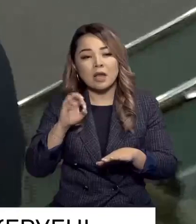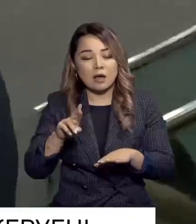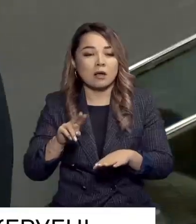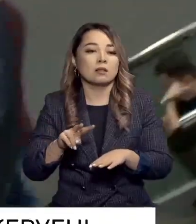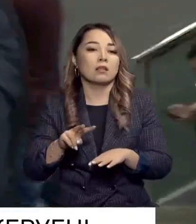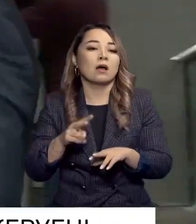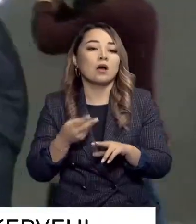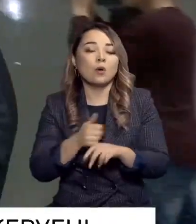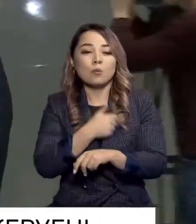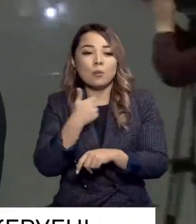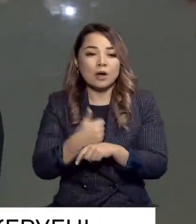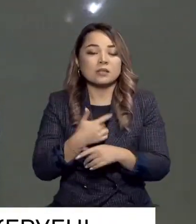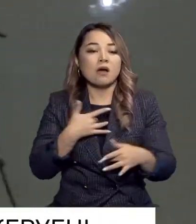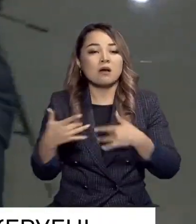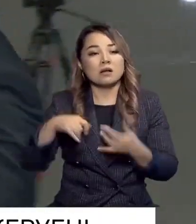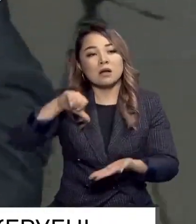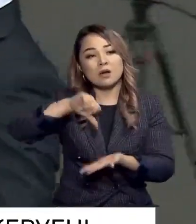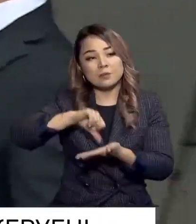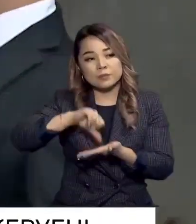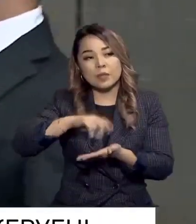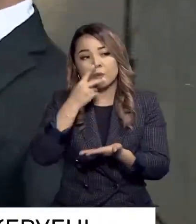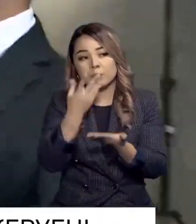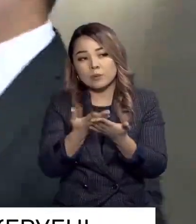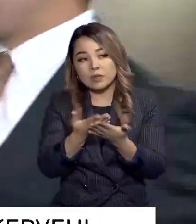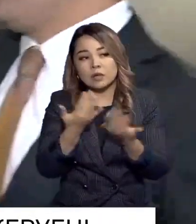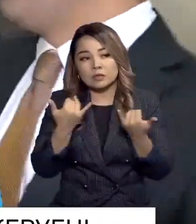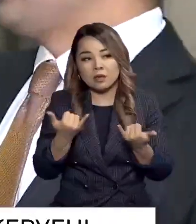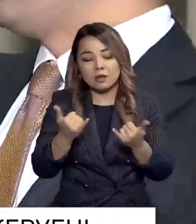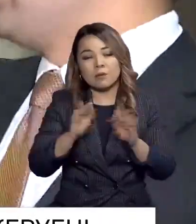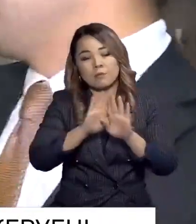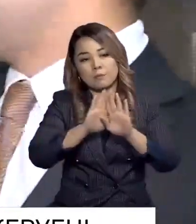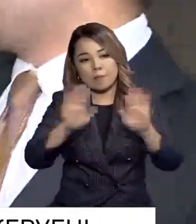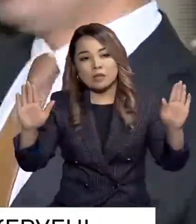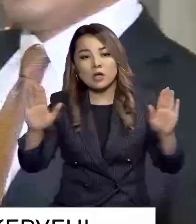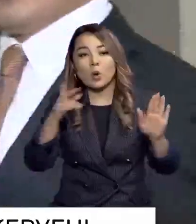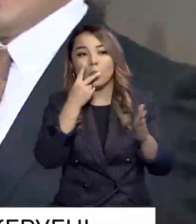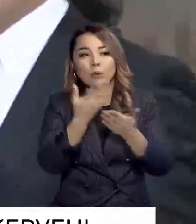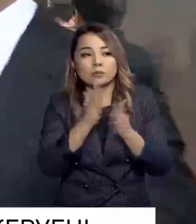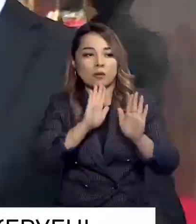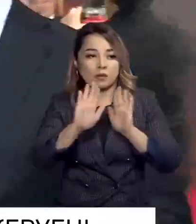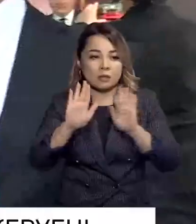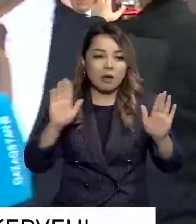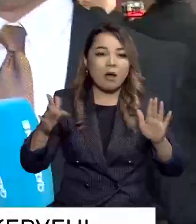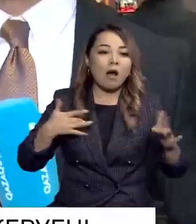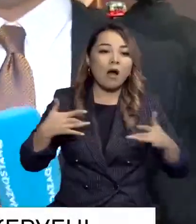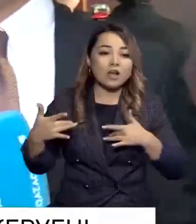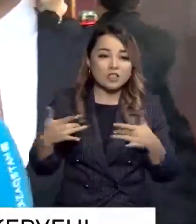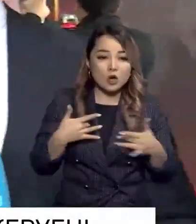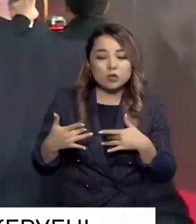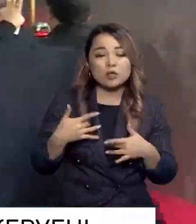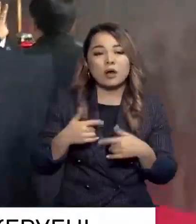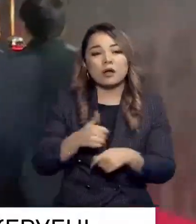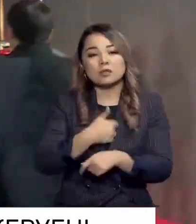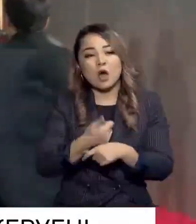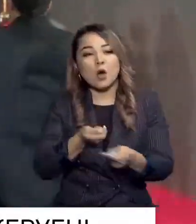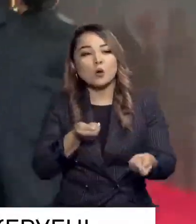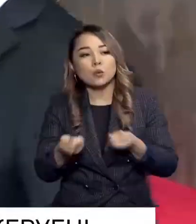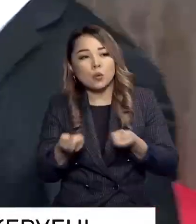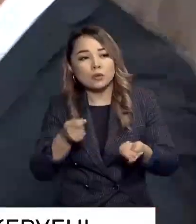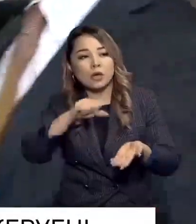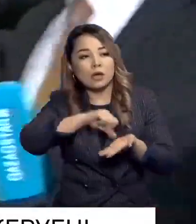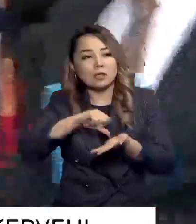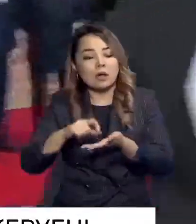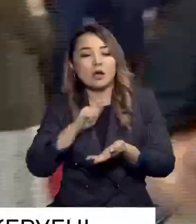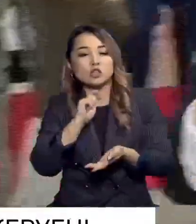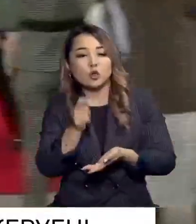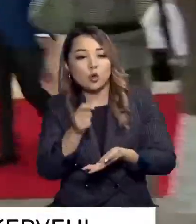басты кейіпкерлері сомдалған арнайы баннер қойылған. Мінекей, дәл қазір актерлар, басты рөлді сомдаған актерлар сұхбат